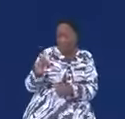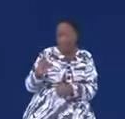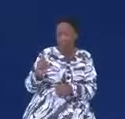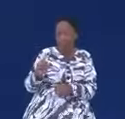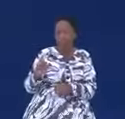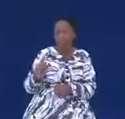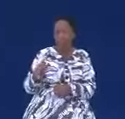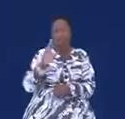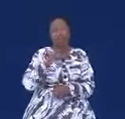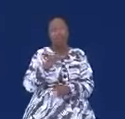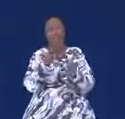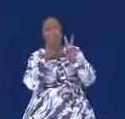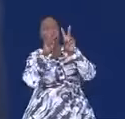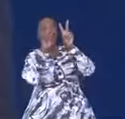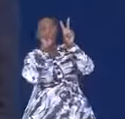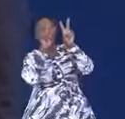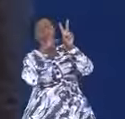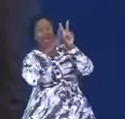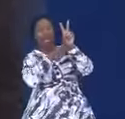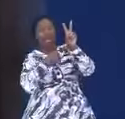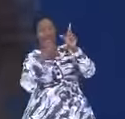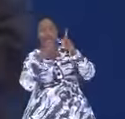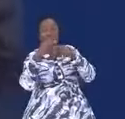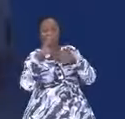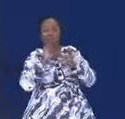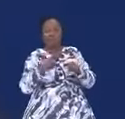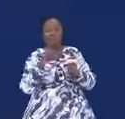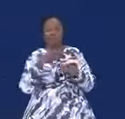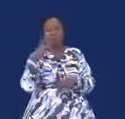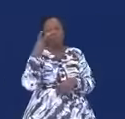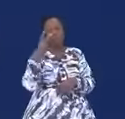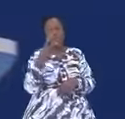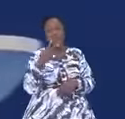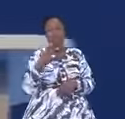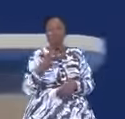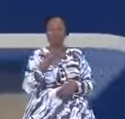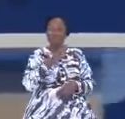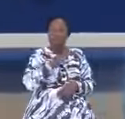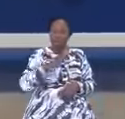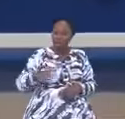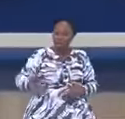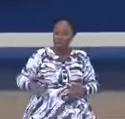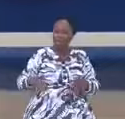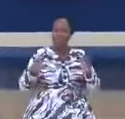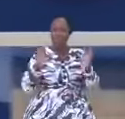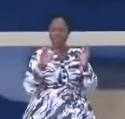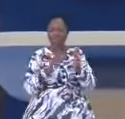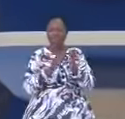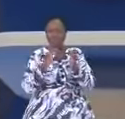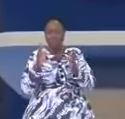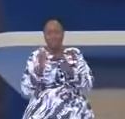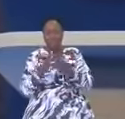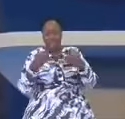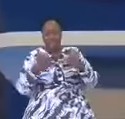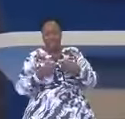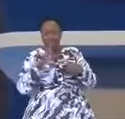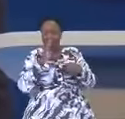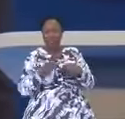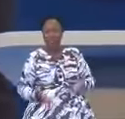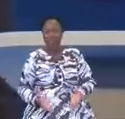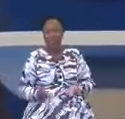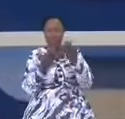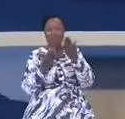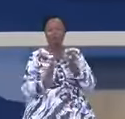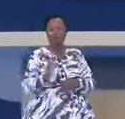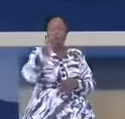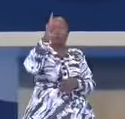la tête et voir christ jésus a été élevé au dessus de tout homme